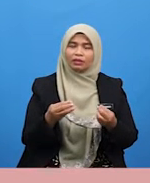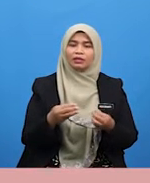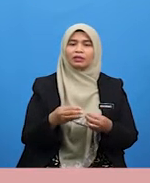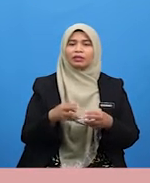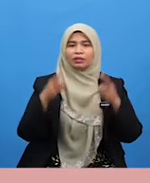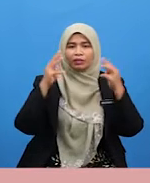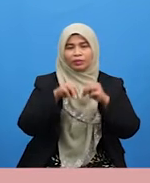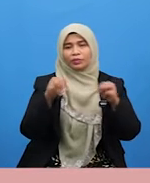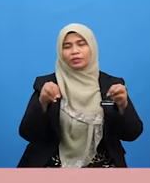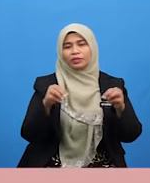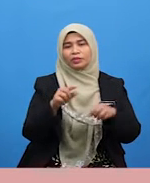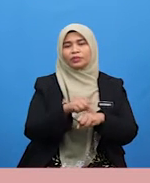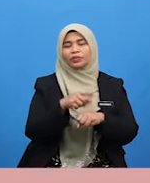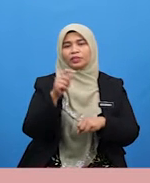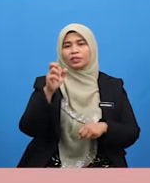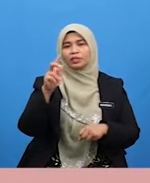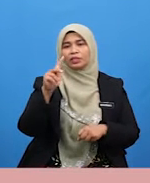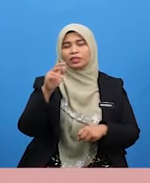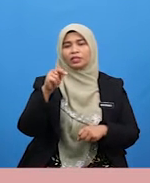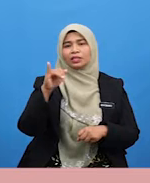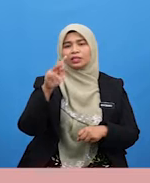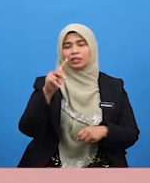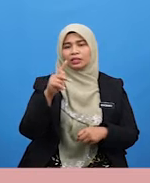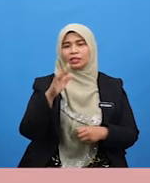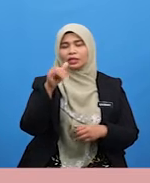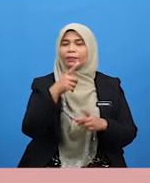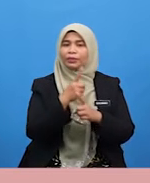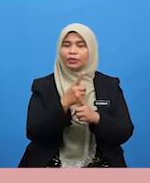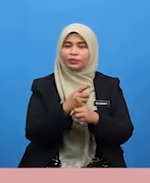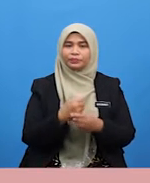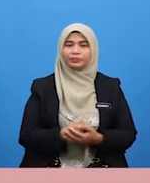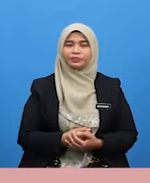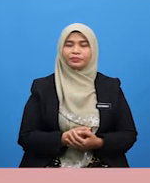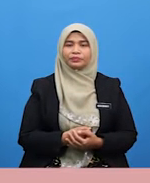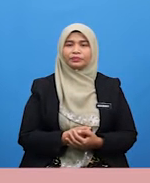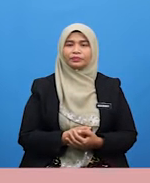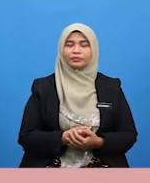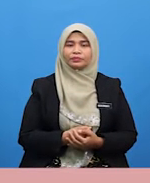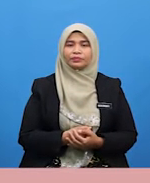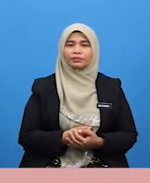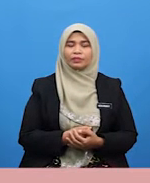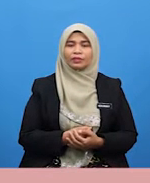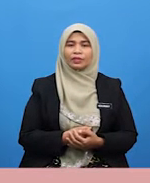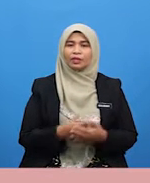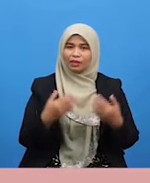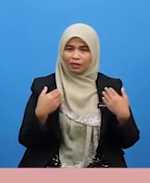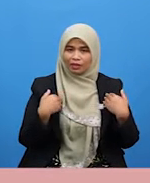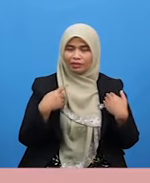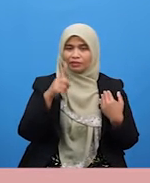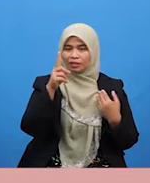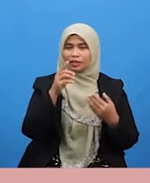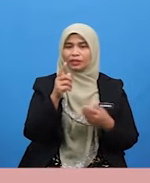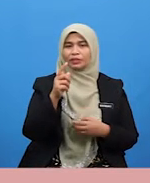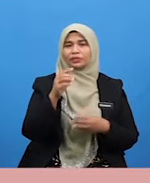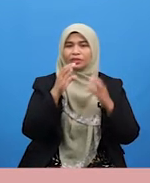murid-murid menggunakan teknik yang betul dalam menyampaikan cadangan murid-murid tersebut. Ada satu teknik